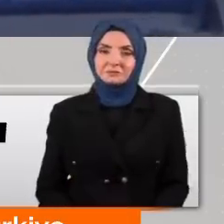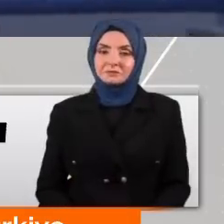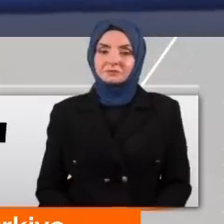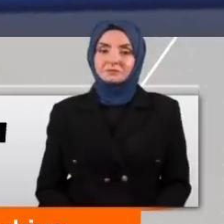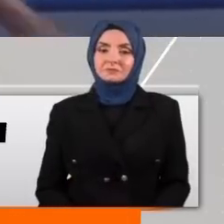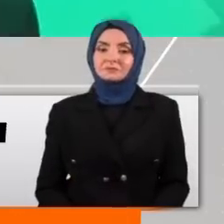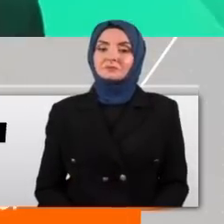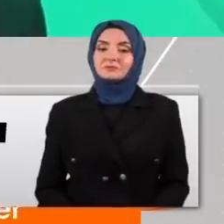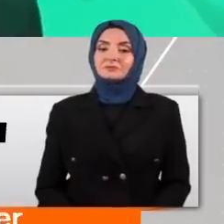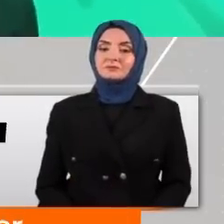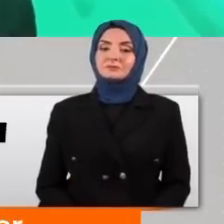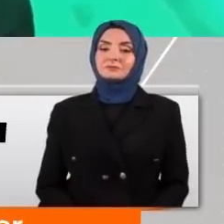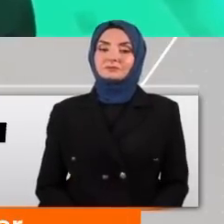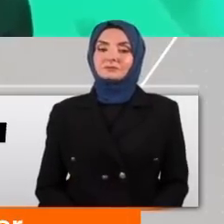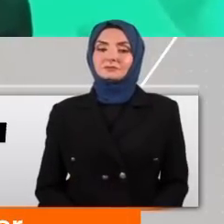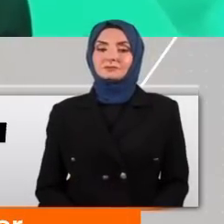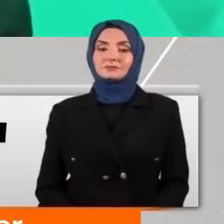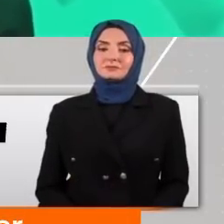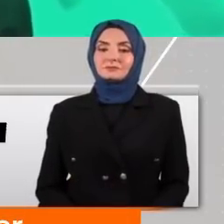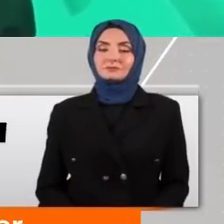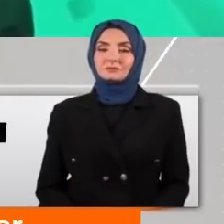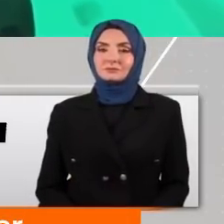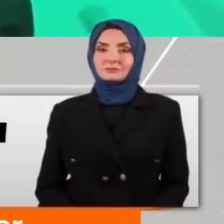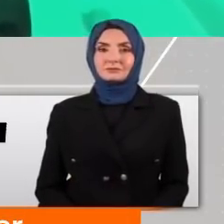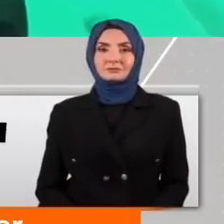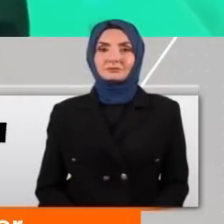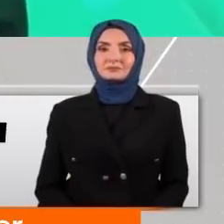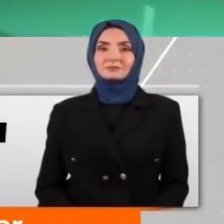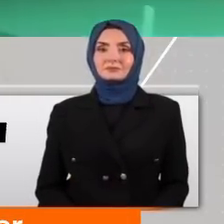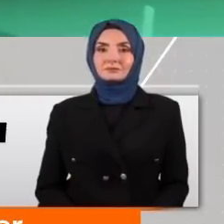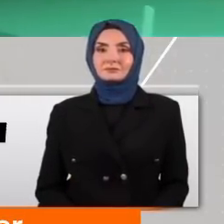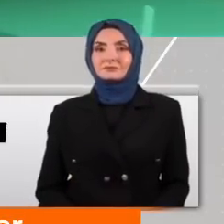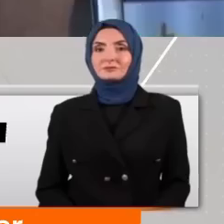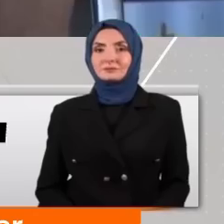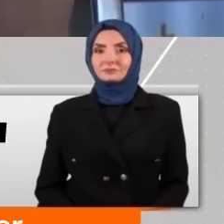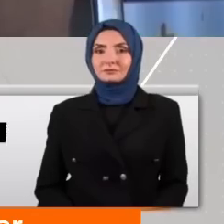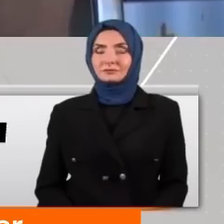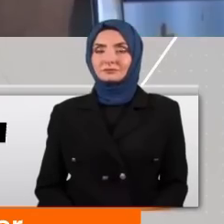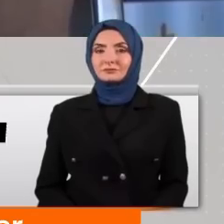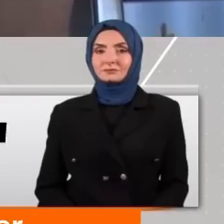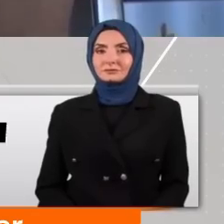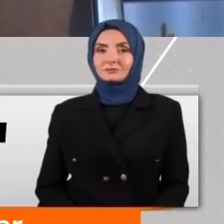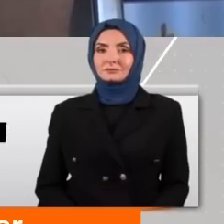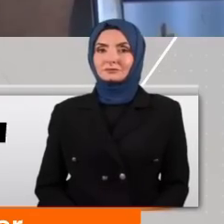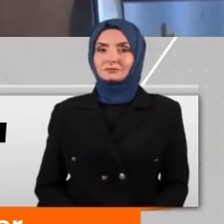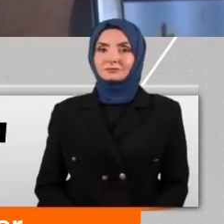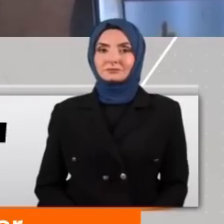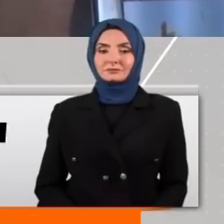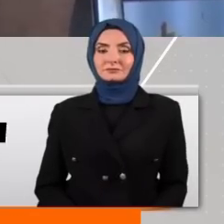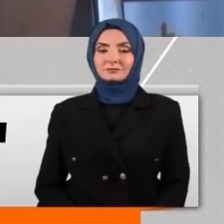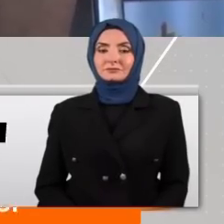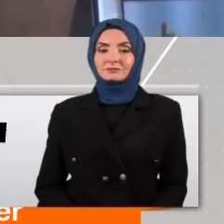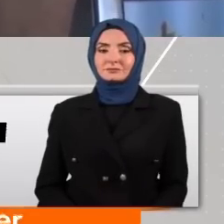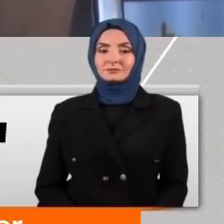tüm Hayatlar değerlidir insan kaçakçılığının önünde ya da bir denizaltı gezisinde hepsi aynı ilgiyi hak ediyor